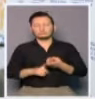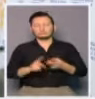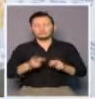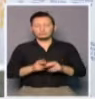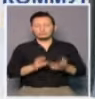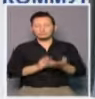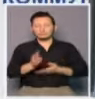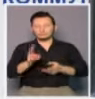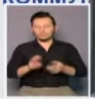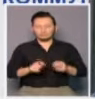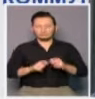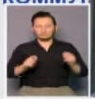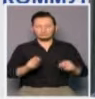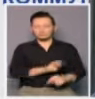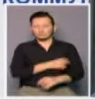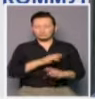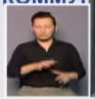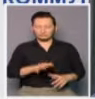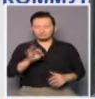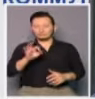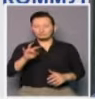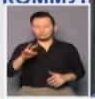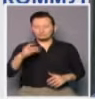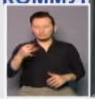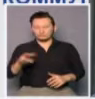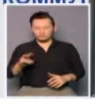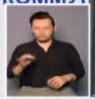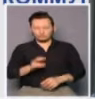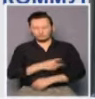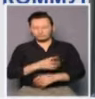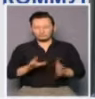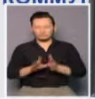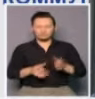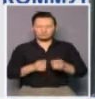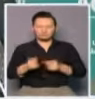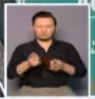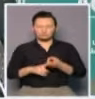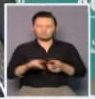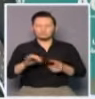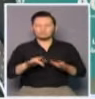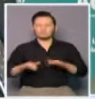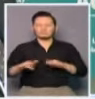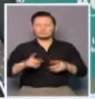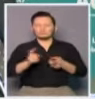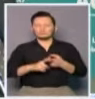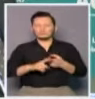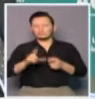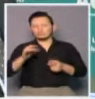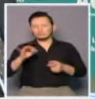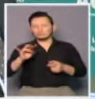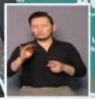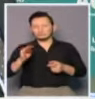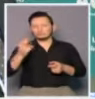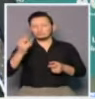Прямой визит в выбранную поликлинику через онлайн-портал электронного правительства посредством сектора Connection Point в